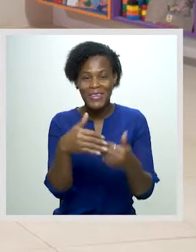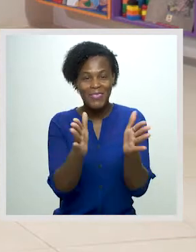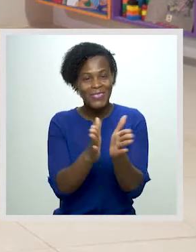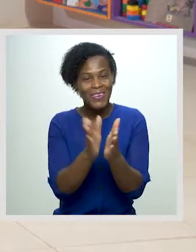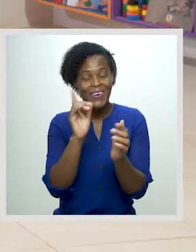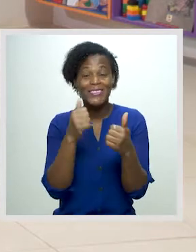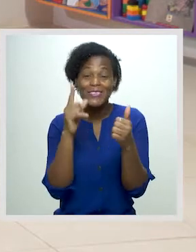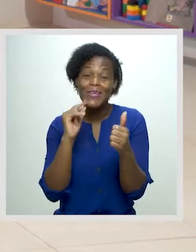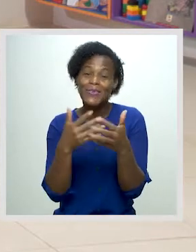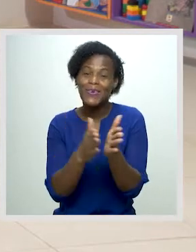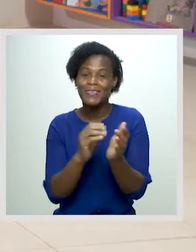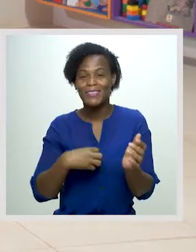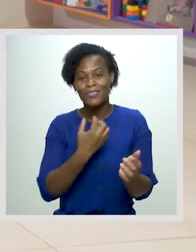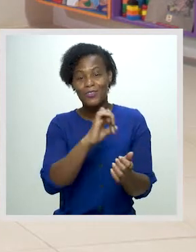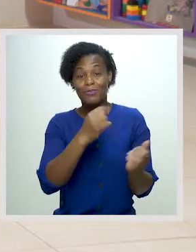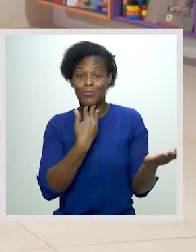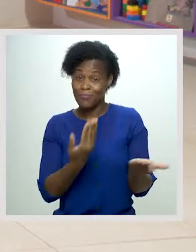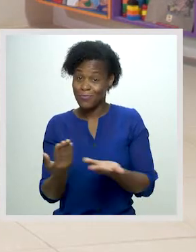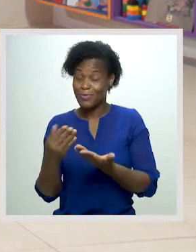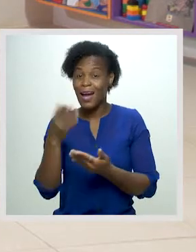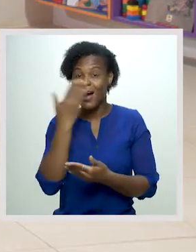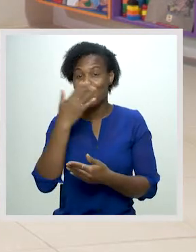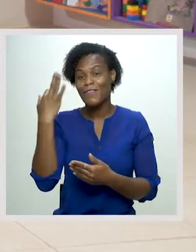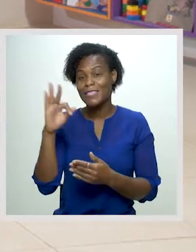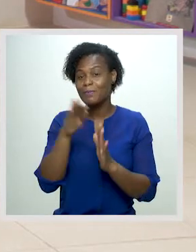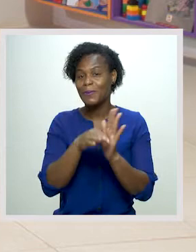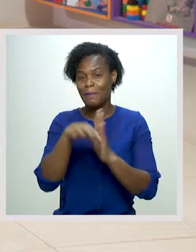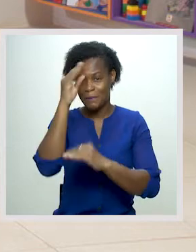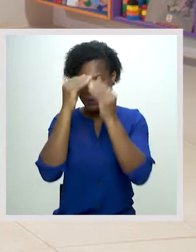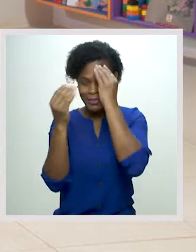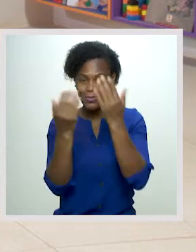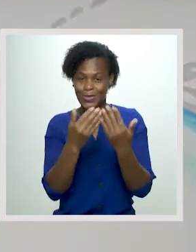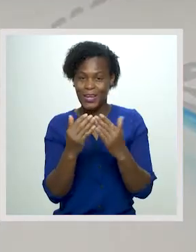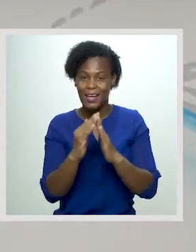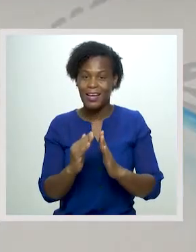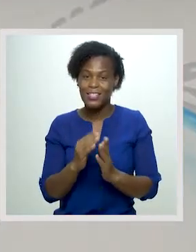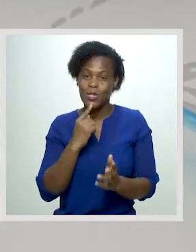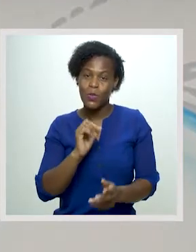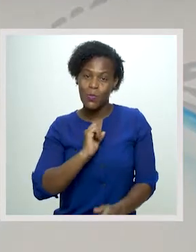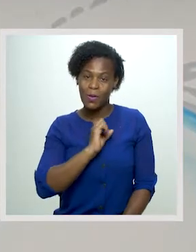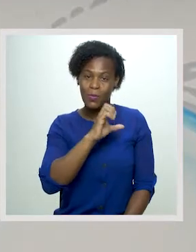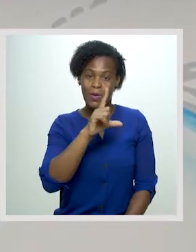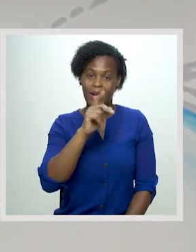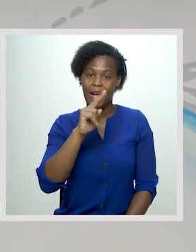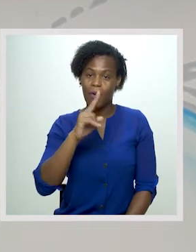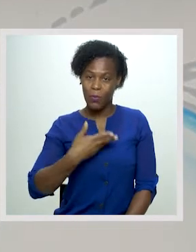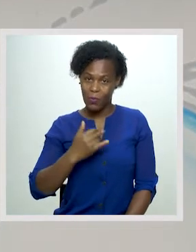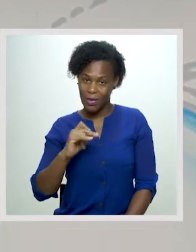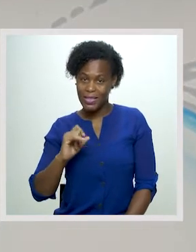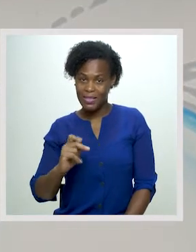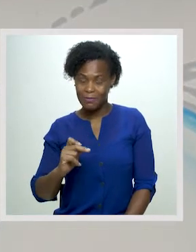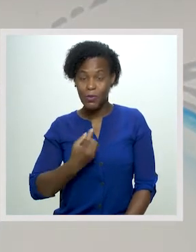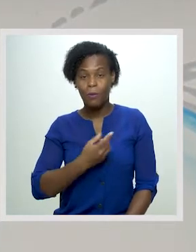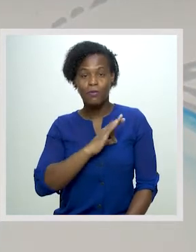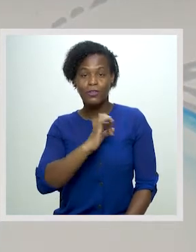à toutes et à tous, je vous souhaite la bienvenue au cours de français du programme Aprender Estudar em Casa. Je m'appelle Claudia Borges, je suis